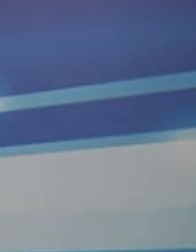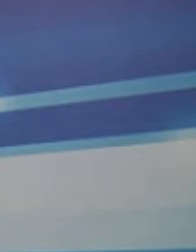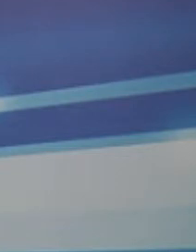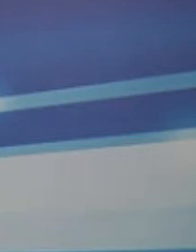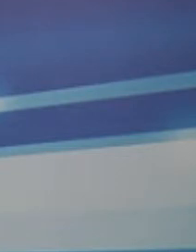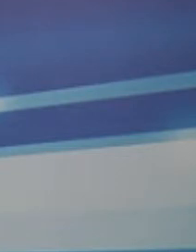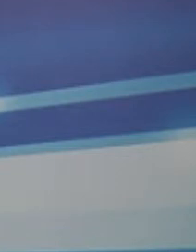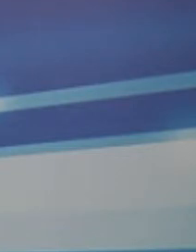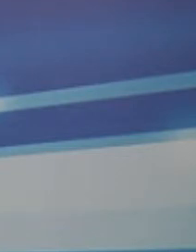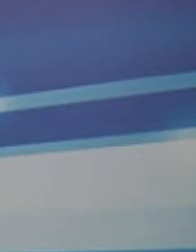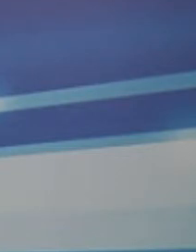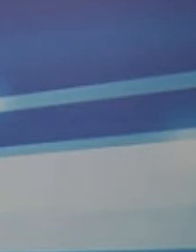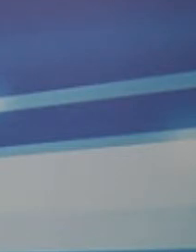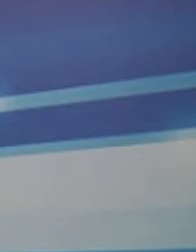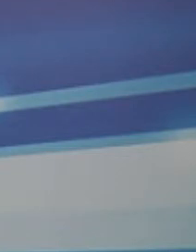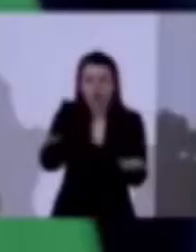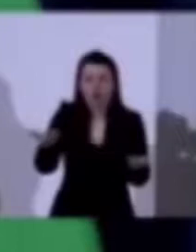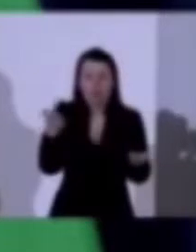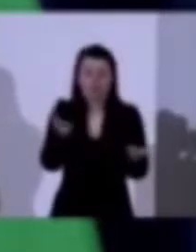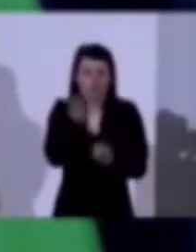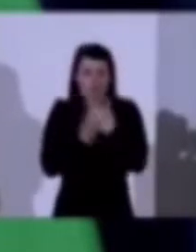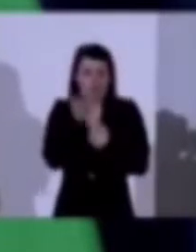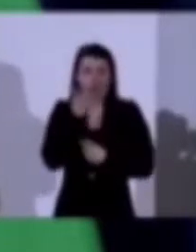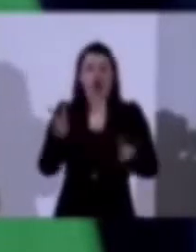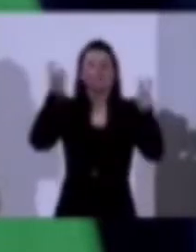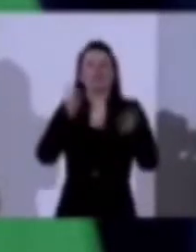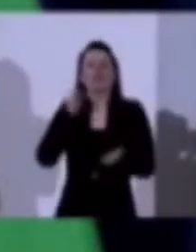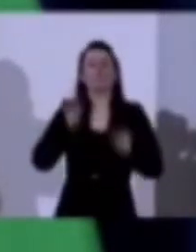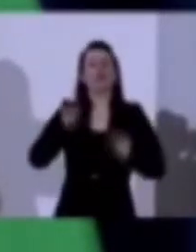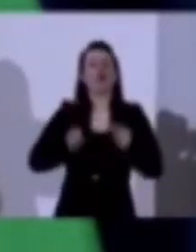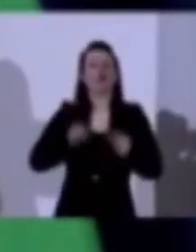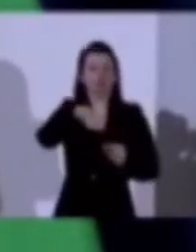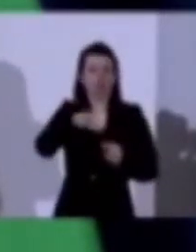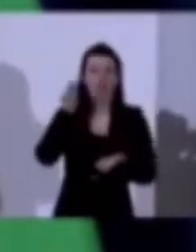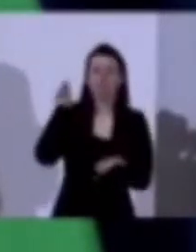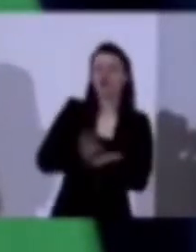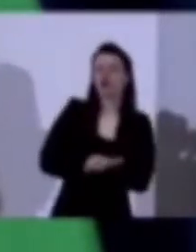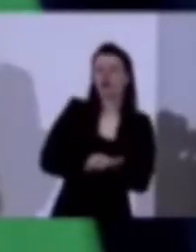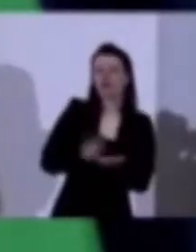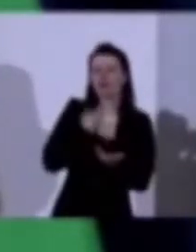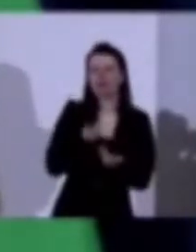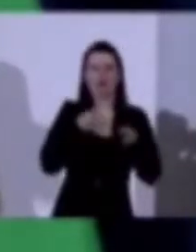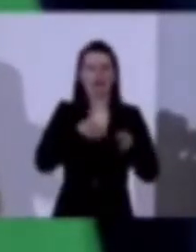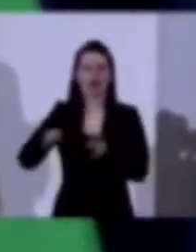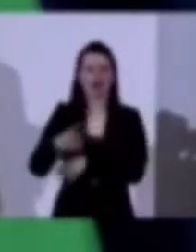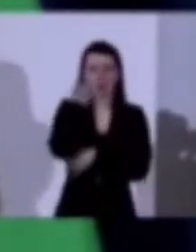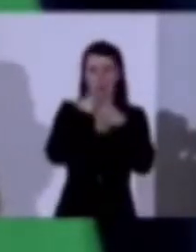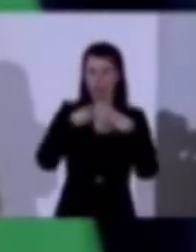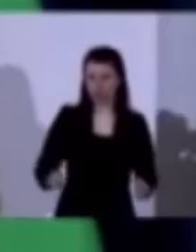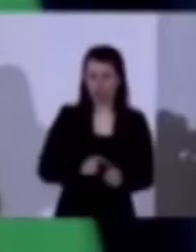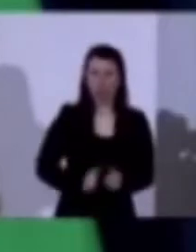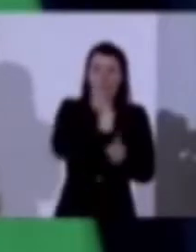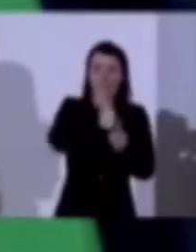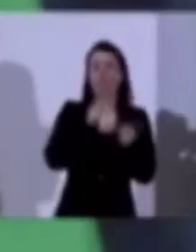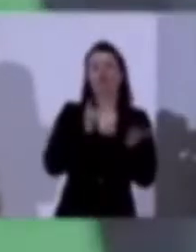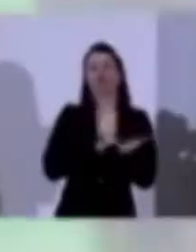prediposti per la vaccinazione massiva la prenotazione è strutturata su quattro canali differenti il primo canale e canale